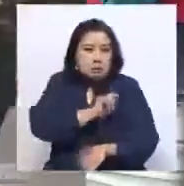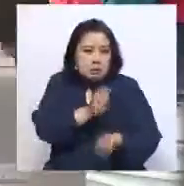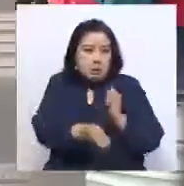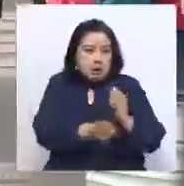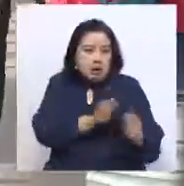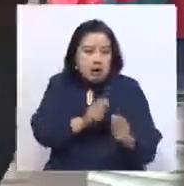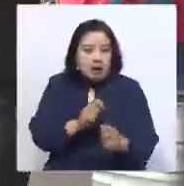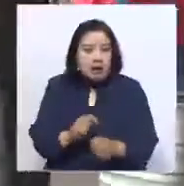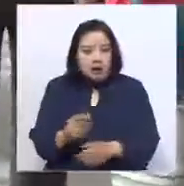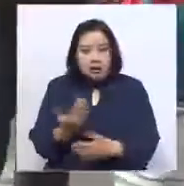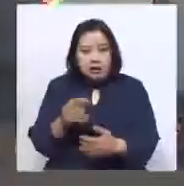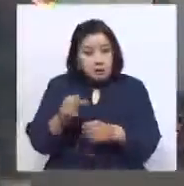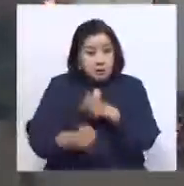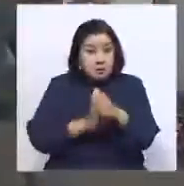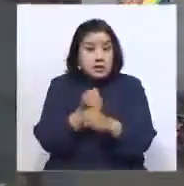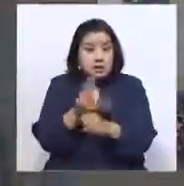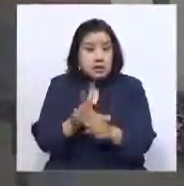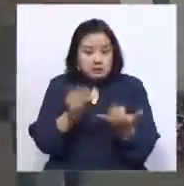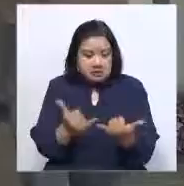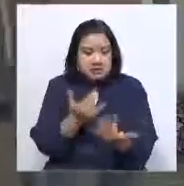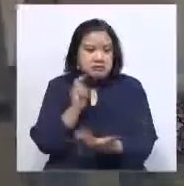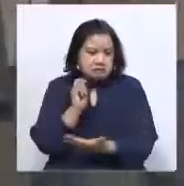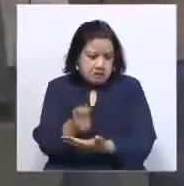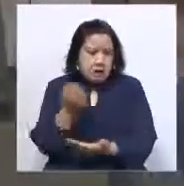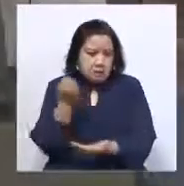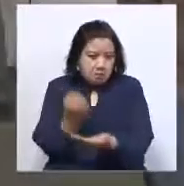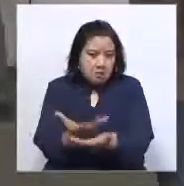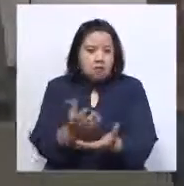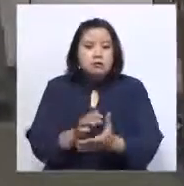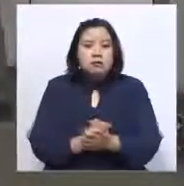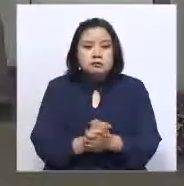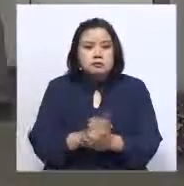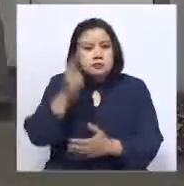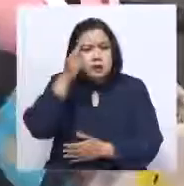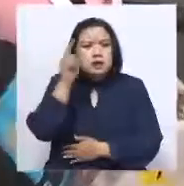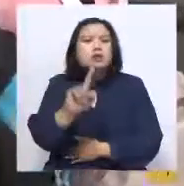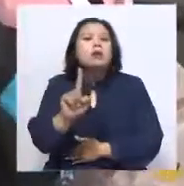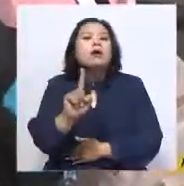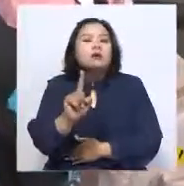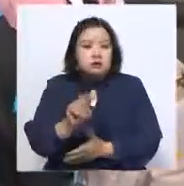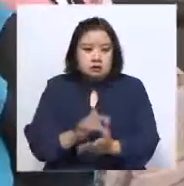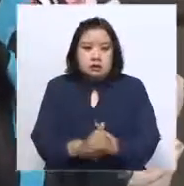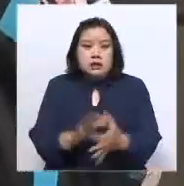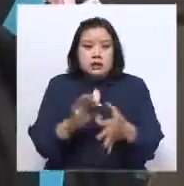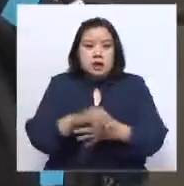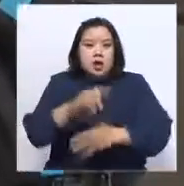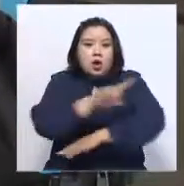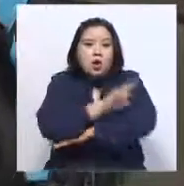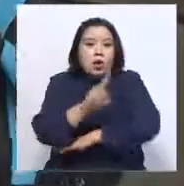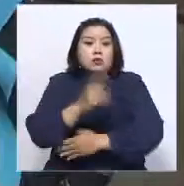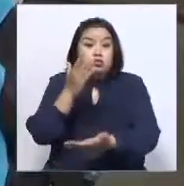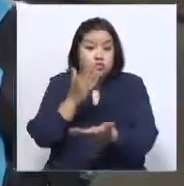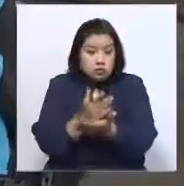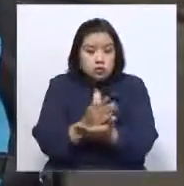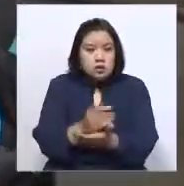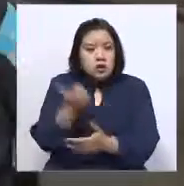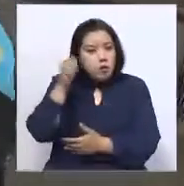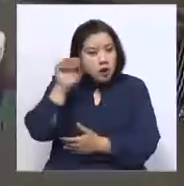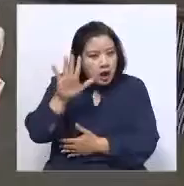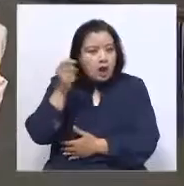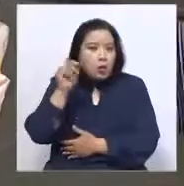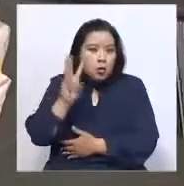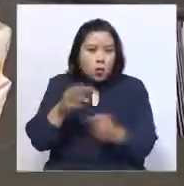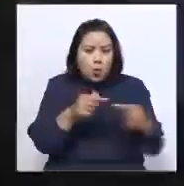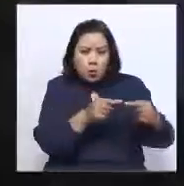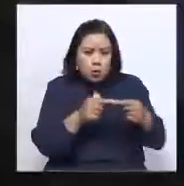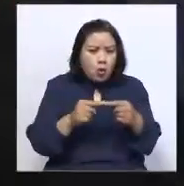นับตั้งแต่ทำการสำรวจมา13ปีส่วนหนึ่งก็ว่ามาจากเรื่องของช่วงวันหยุดยาวครับที่มี 5-6 วัน